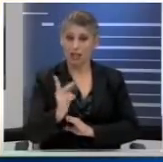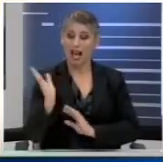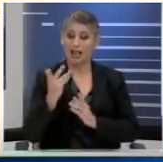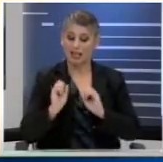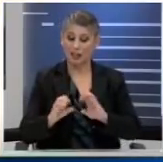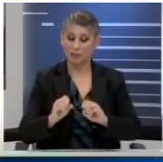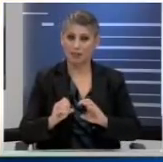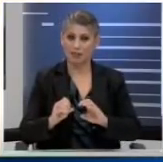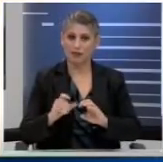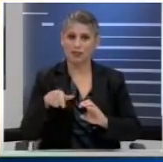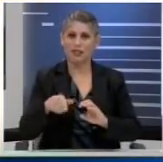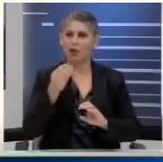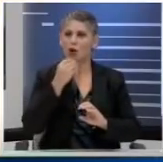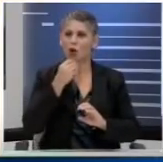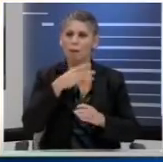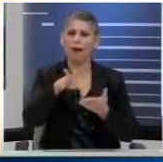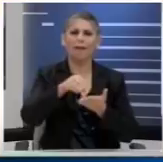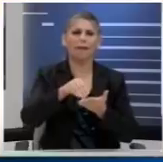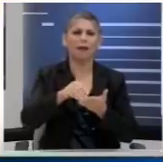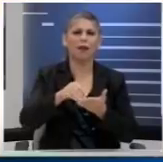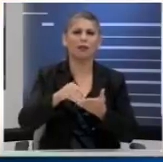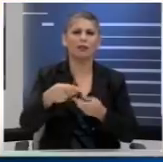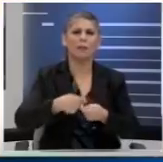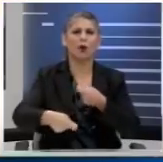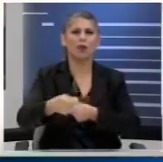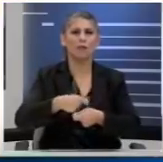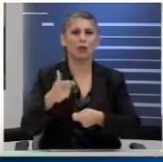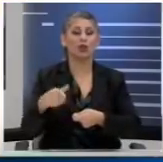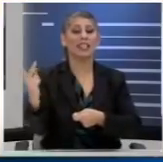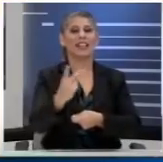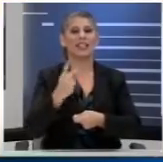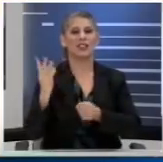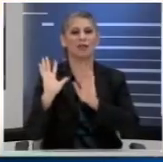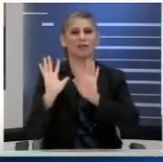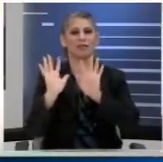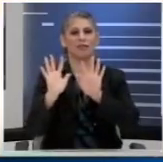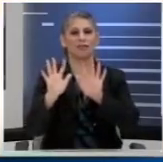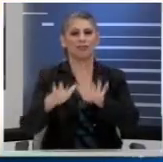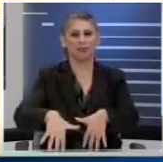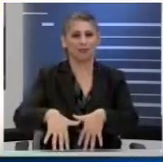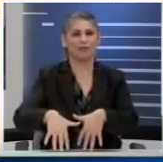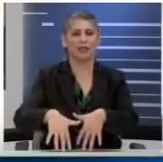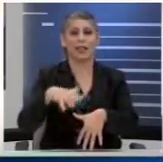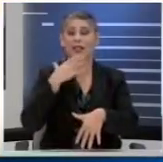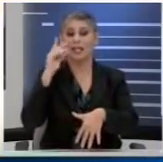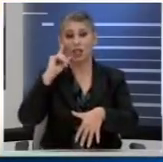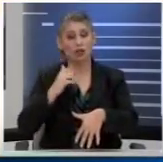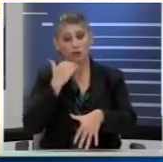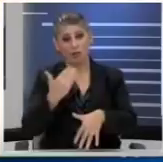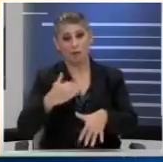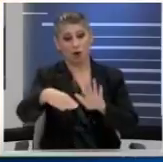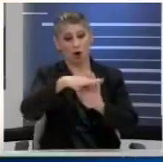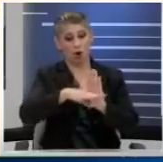εκπαίδευση γίνεται αναλώσιμο εμπόρευμα, τότε η κοινωνία καταραίει. Διότι η γνώση δεν μπορεί να λειτουργεί με